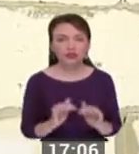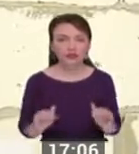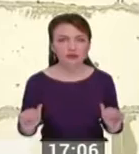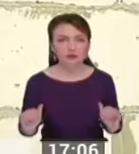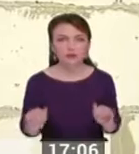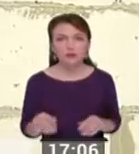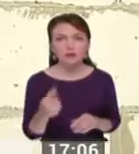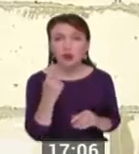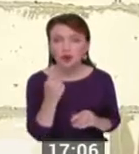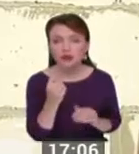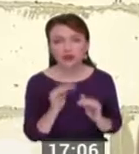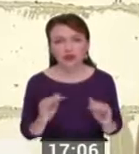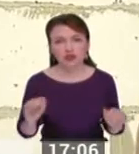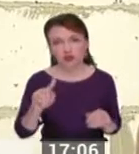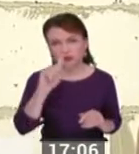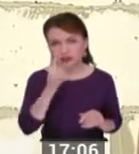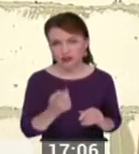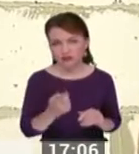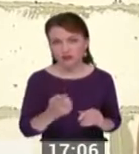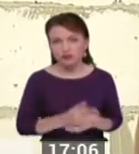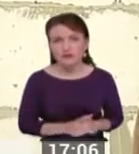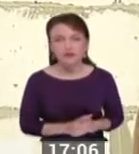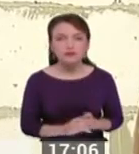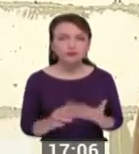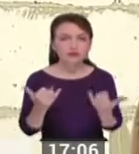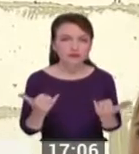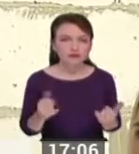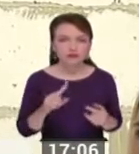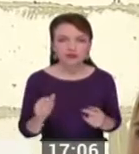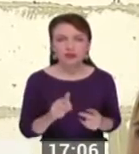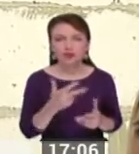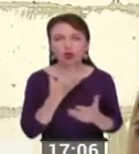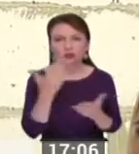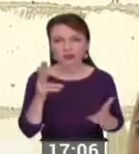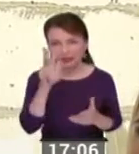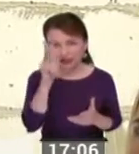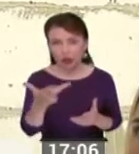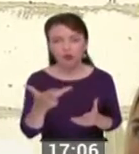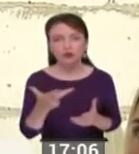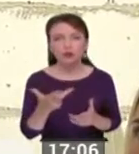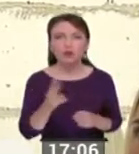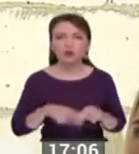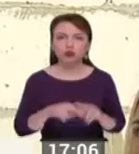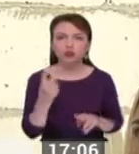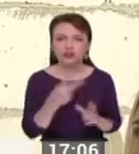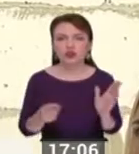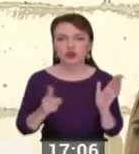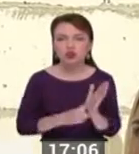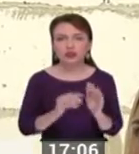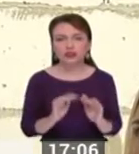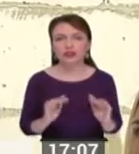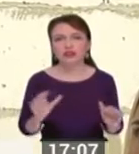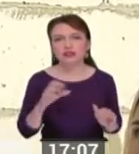Тобто один дитячий садок в рік. Зараз, за останні 3 роки, ми побудували 26 дитячих садків